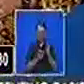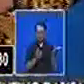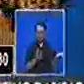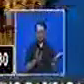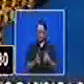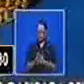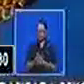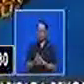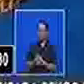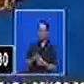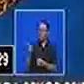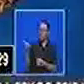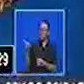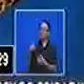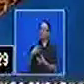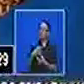Hobinya ngelanggar peraturan.